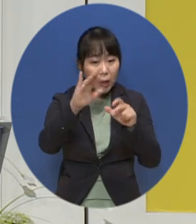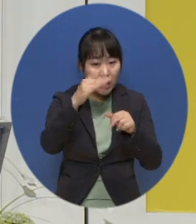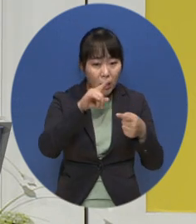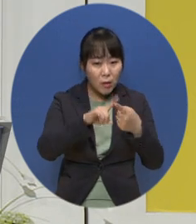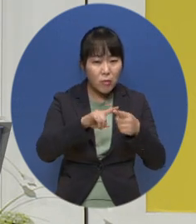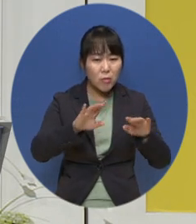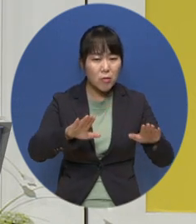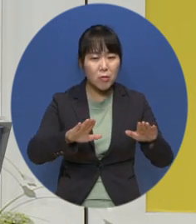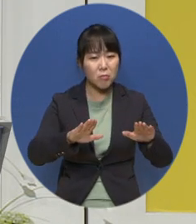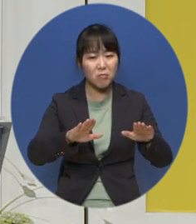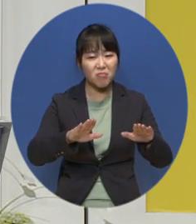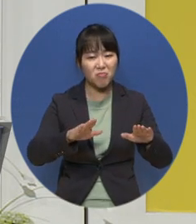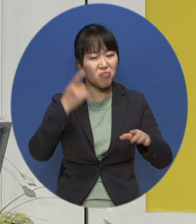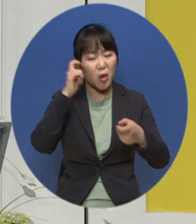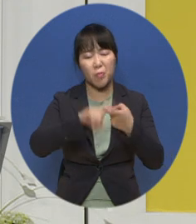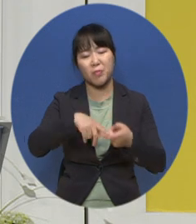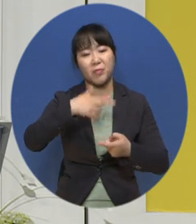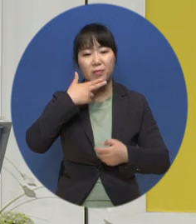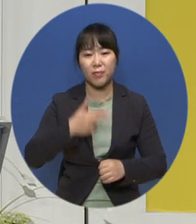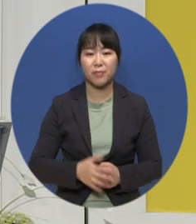이건 지금도 뒤 바뀝니다